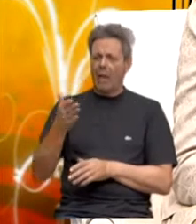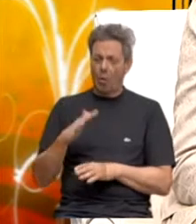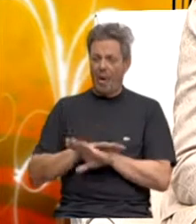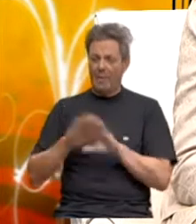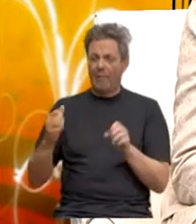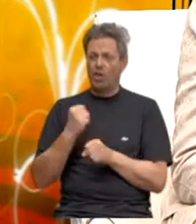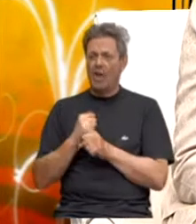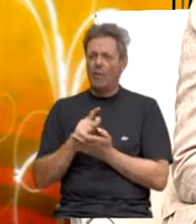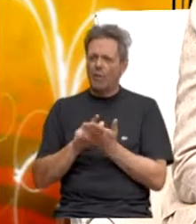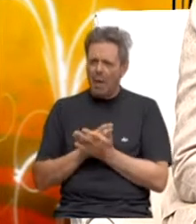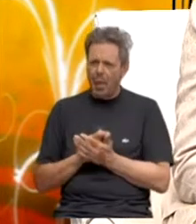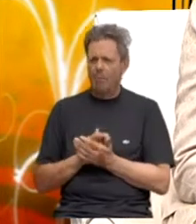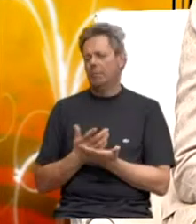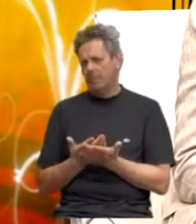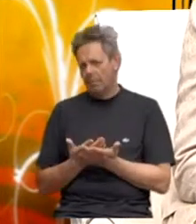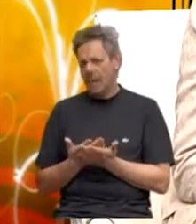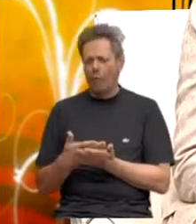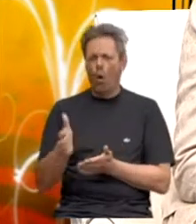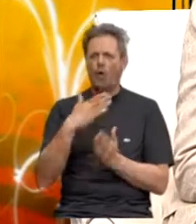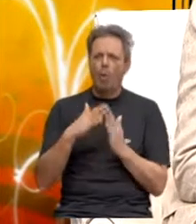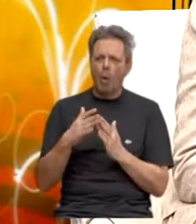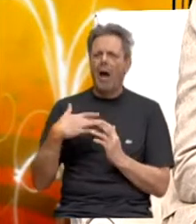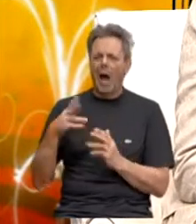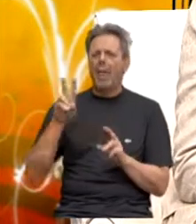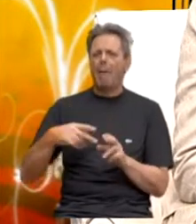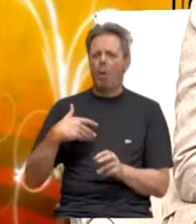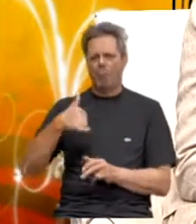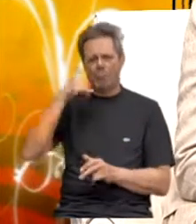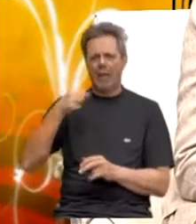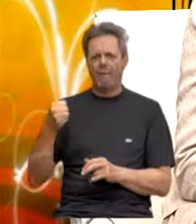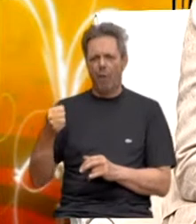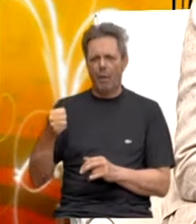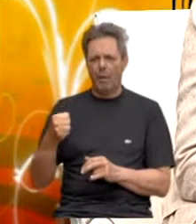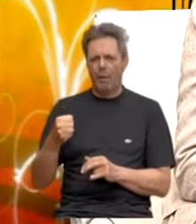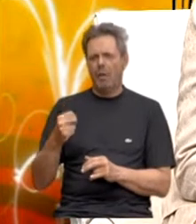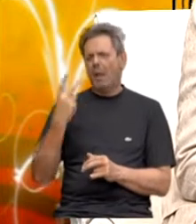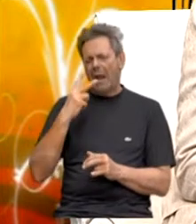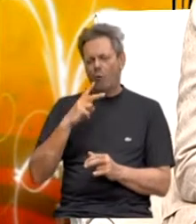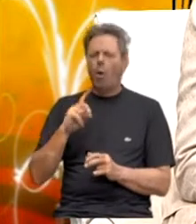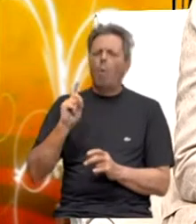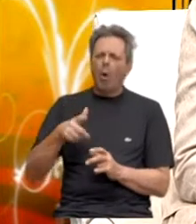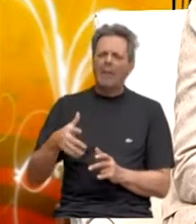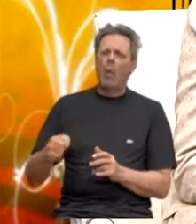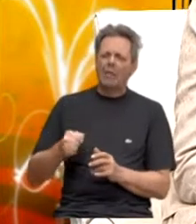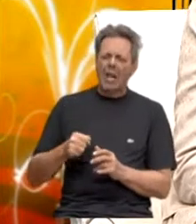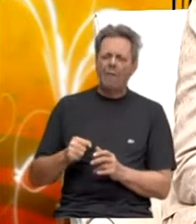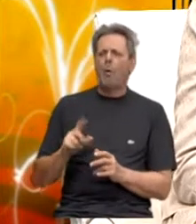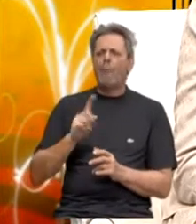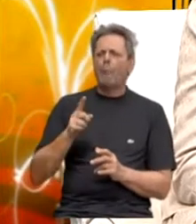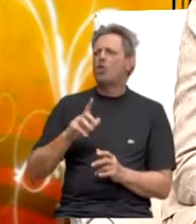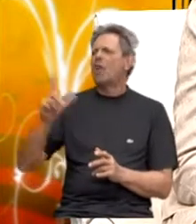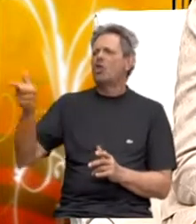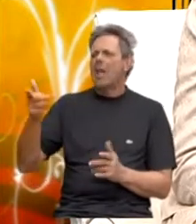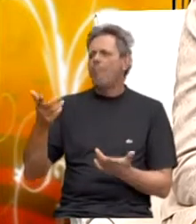vrijeme, mi odemo doma s telefonom u ruci. Stalno nosite taj telefon, a ne možete ići u zonu, naravno, bez signala. U trenutku kad vas